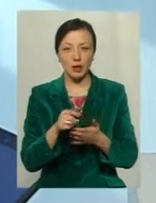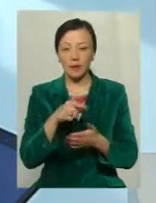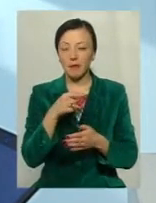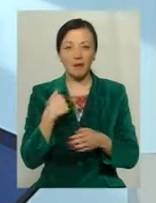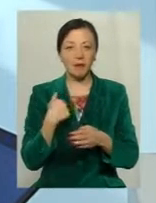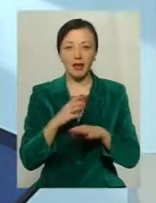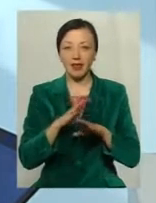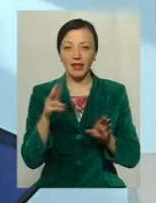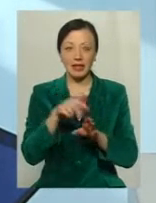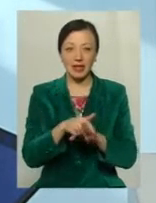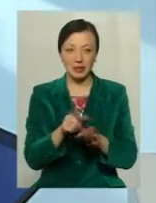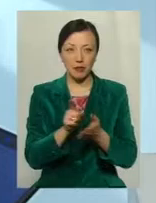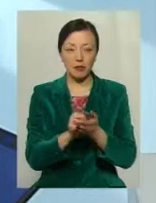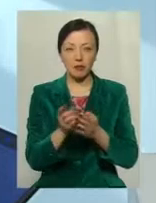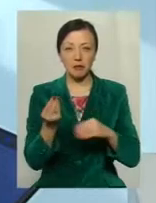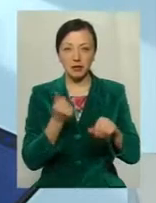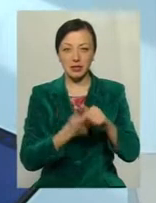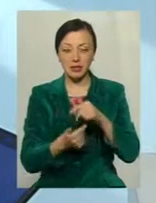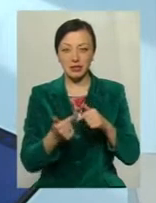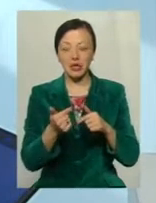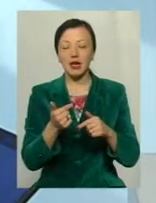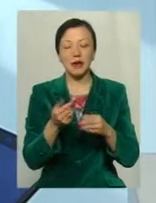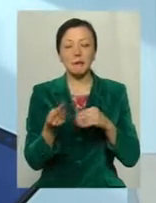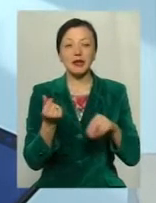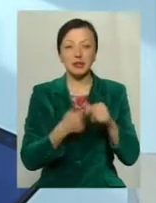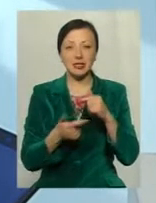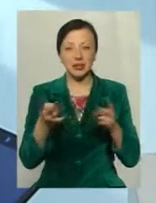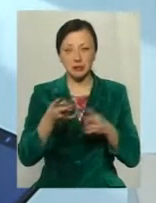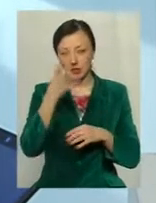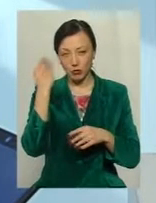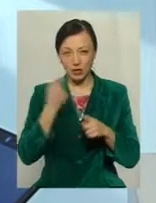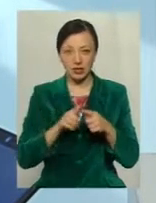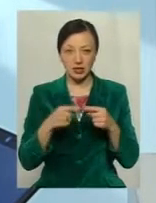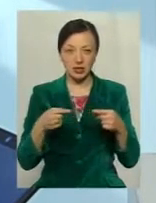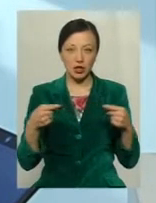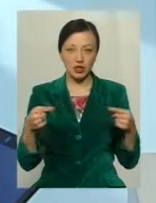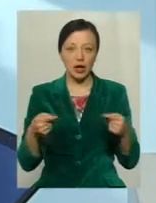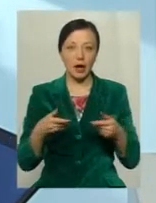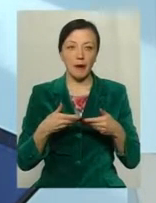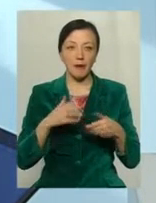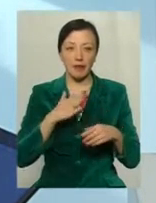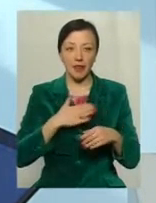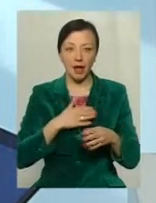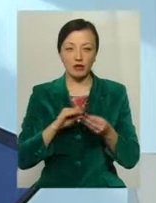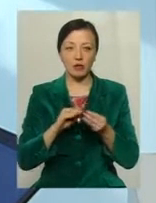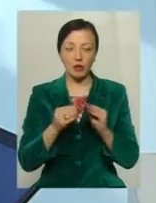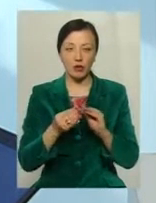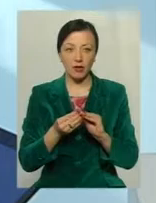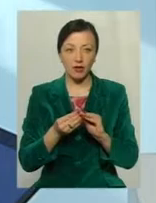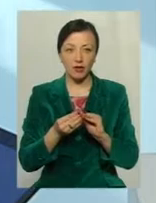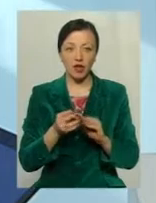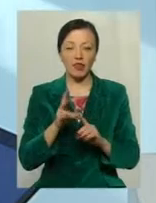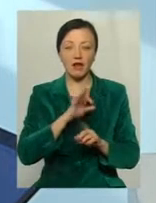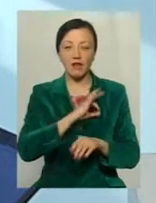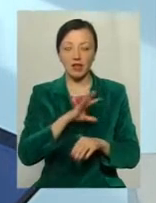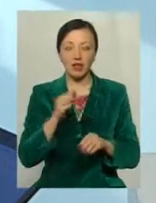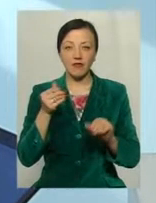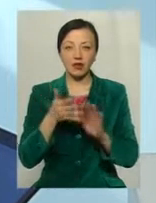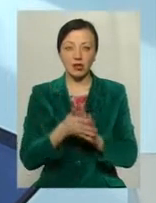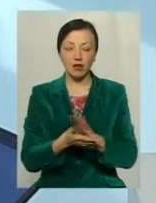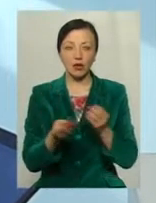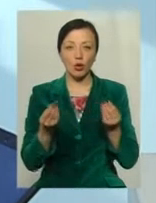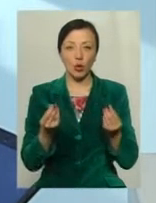тільки 500 мільйонів. Тобто сьогодні я можу сказати і по пенсійному, яка ситуація. Питання не в тіні. Питання в тому, що я говорю